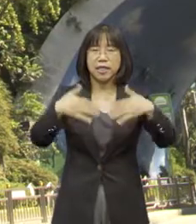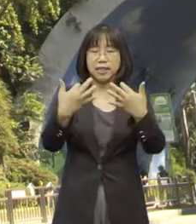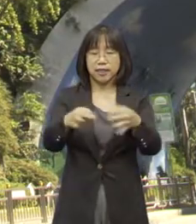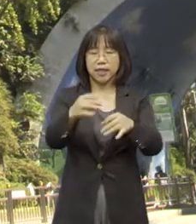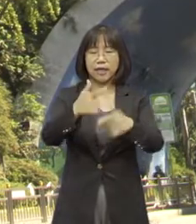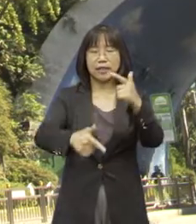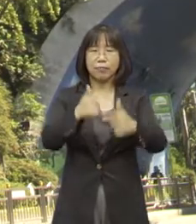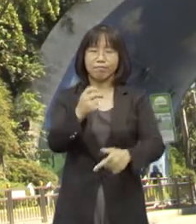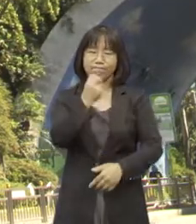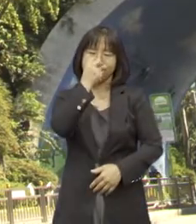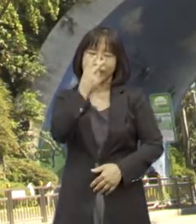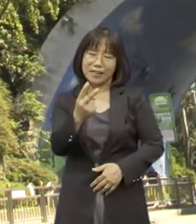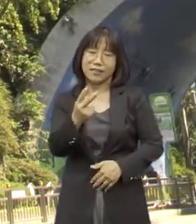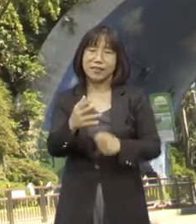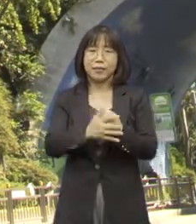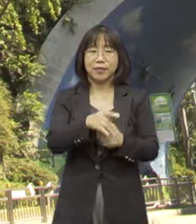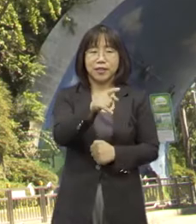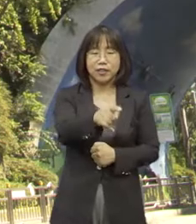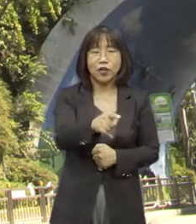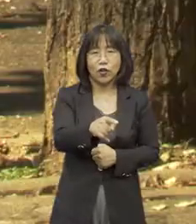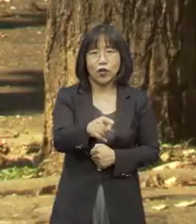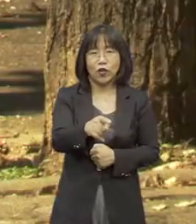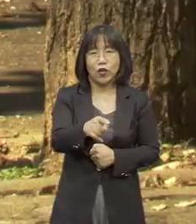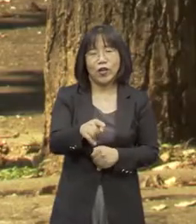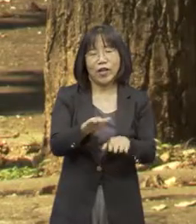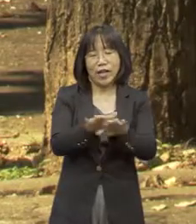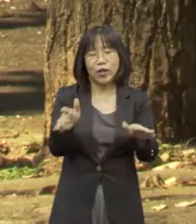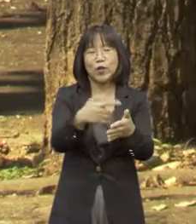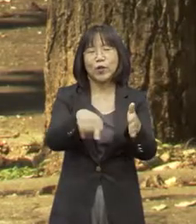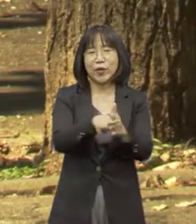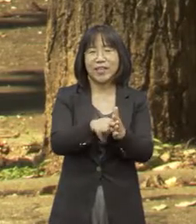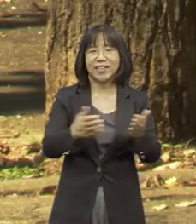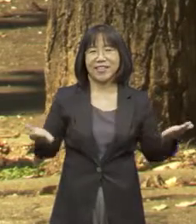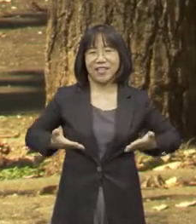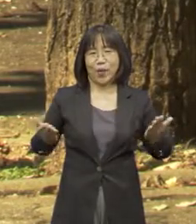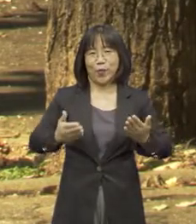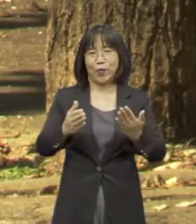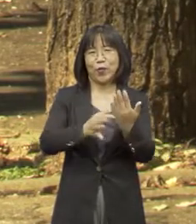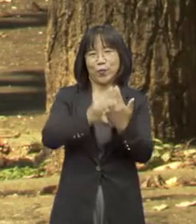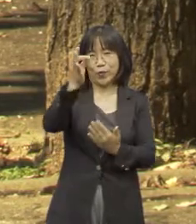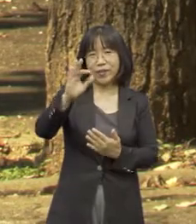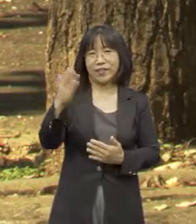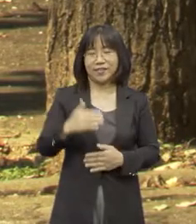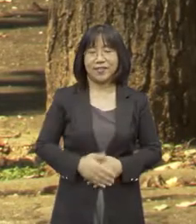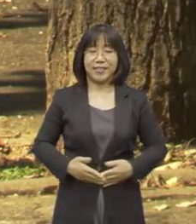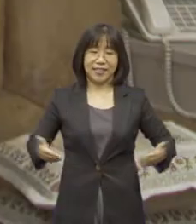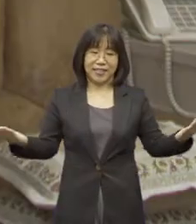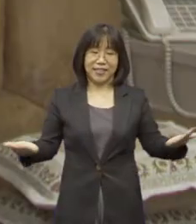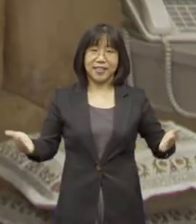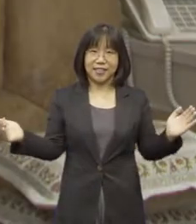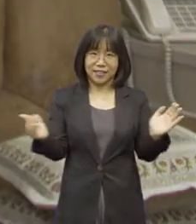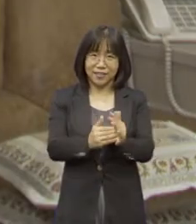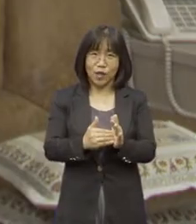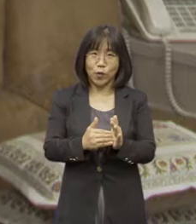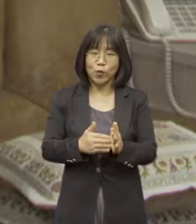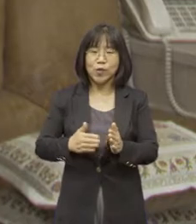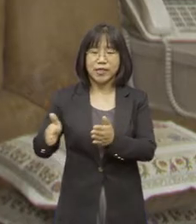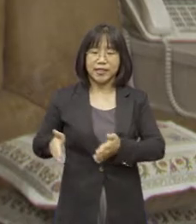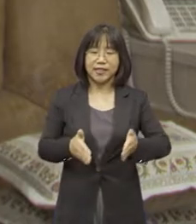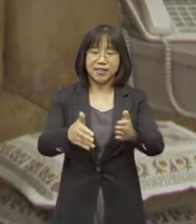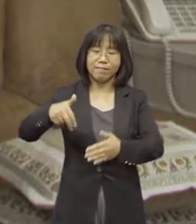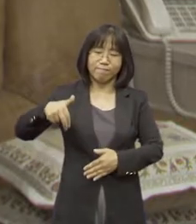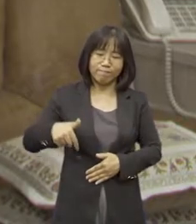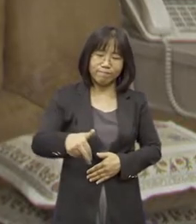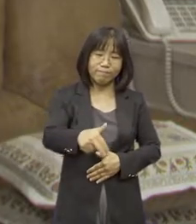은행나무 악취, 고질적인 악취 민원을 해소하기 위한 사업도 선정됐습니다. 퇴근하면서